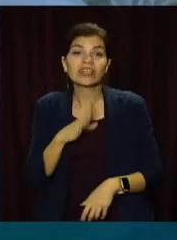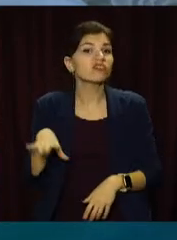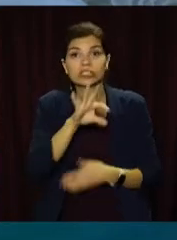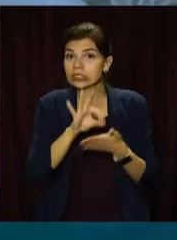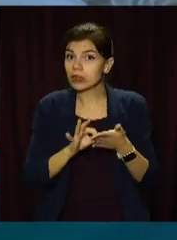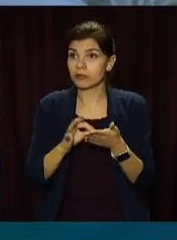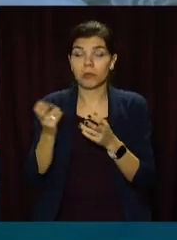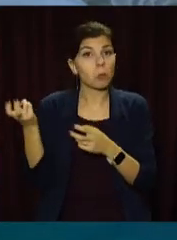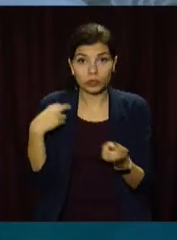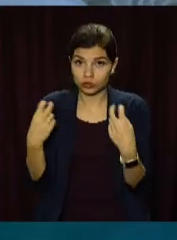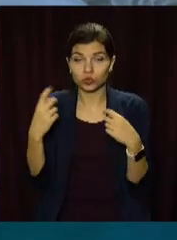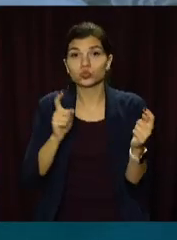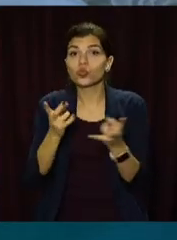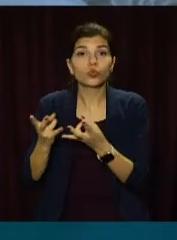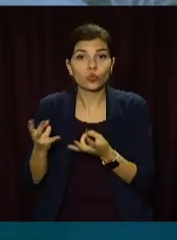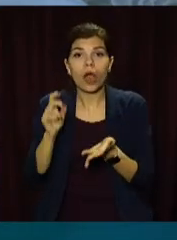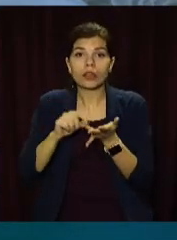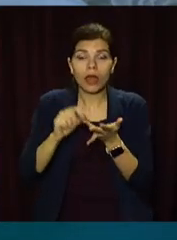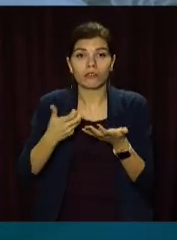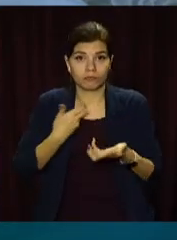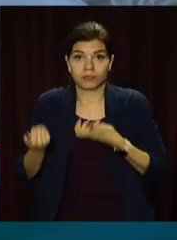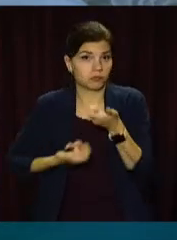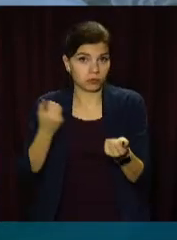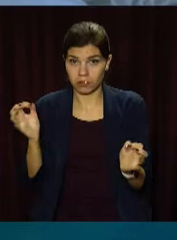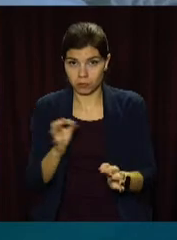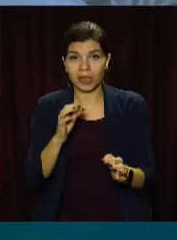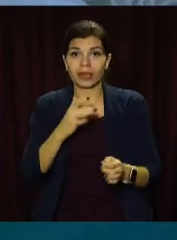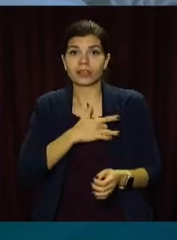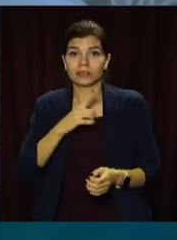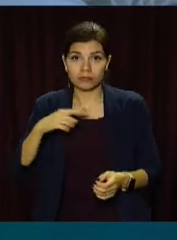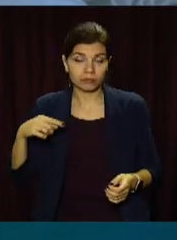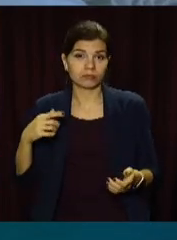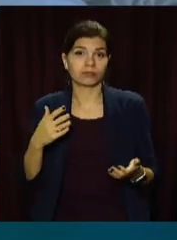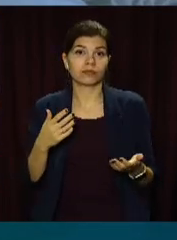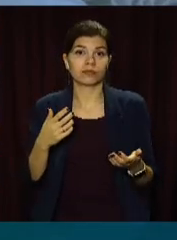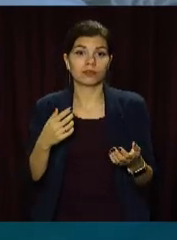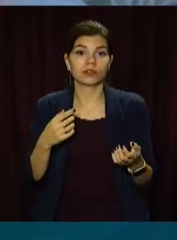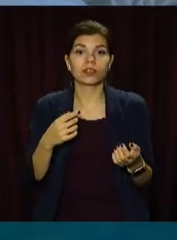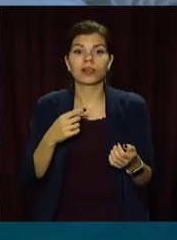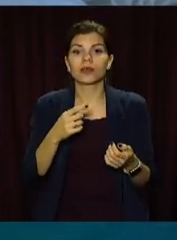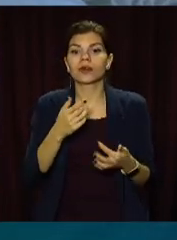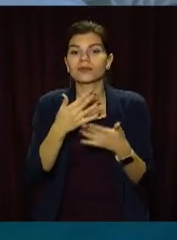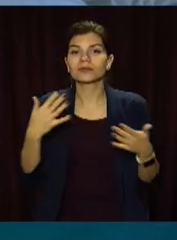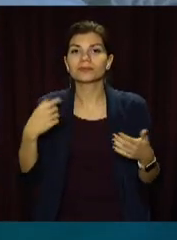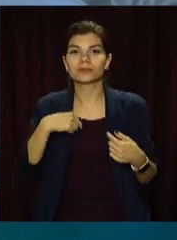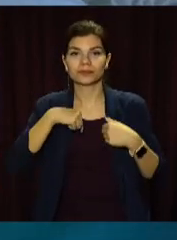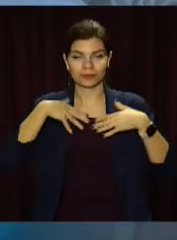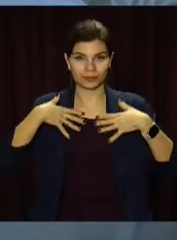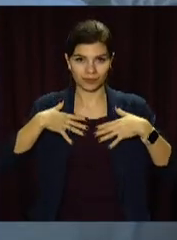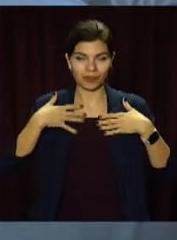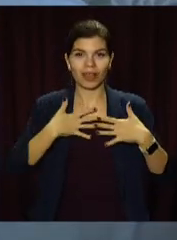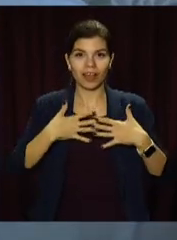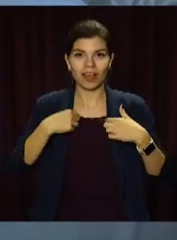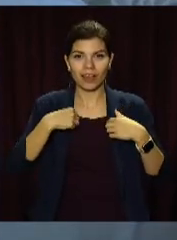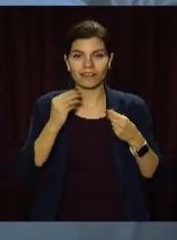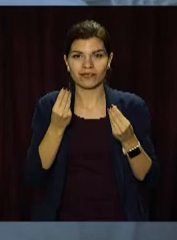прийшли, взяли необхідні аналізи, і ЕКГ, і розжижаючі поставили, тому що мені тут виявилося,